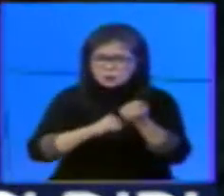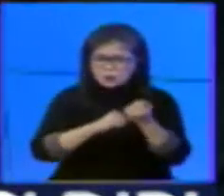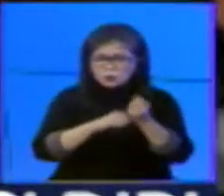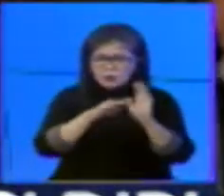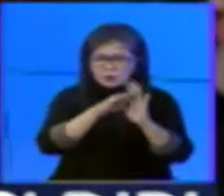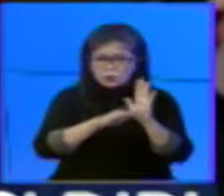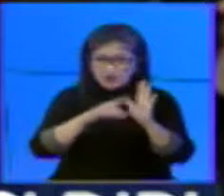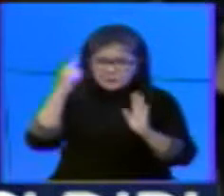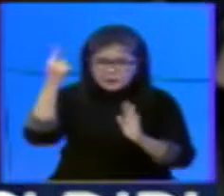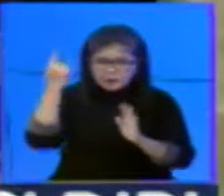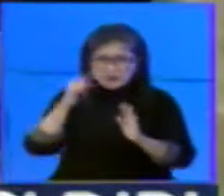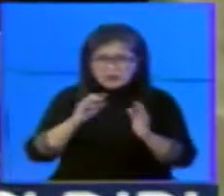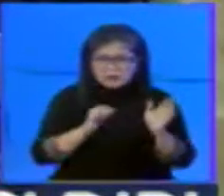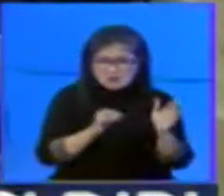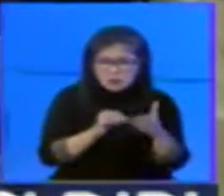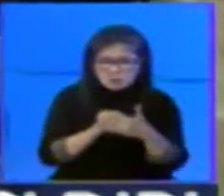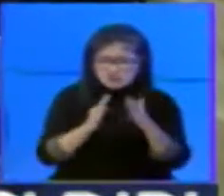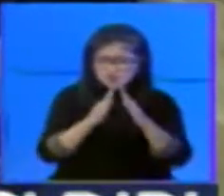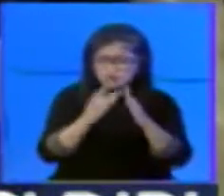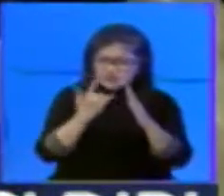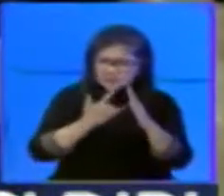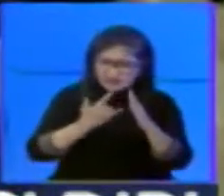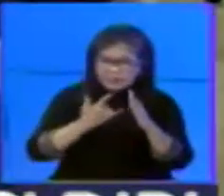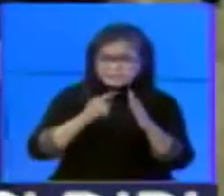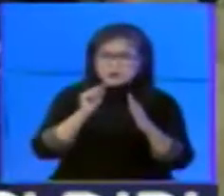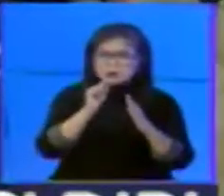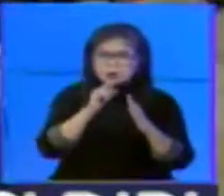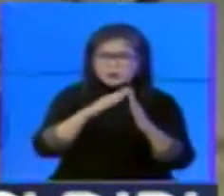yaitu mengisolasi diri di rumah untuk memutus mata